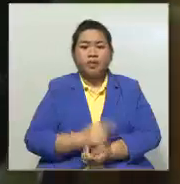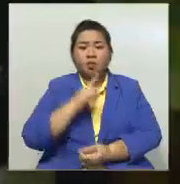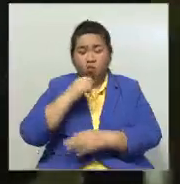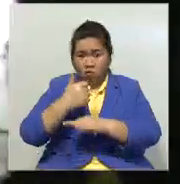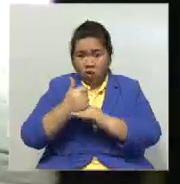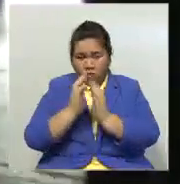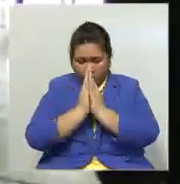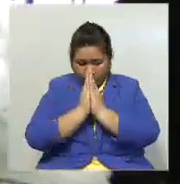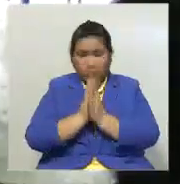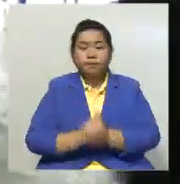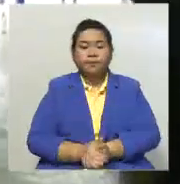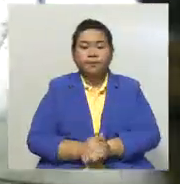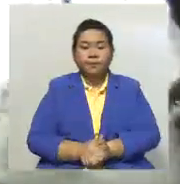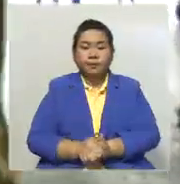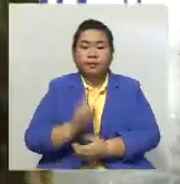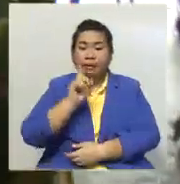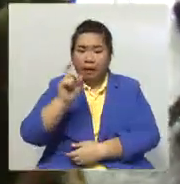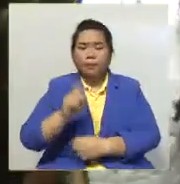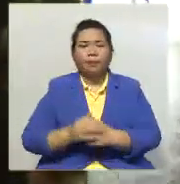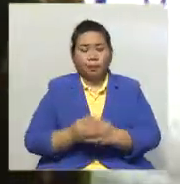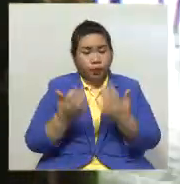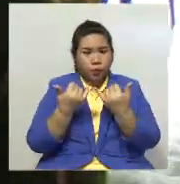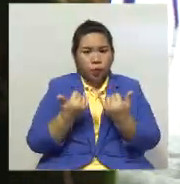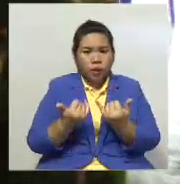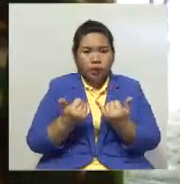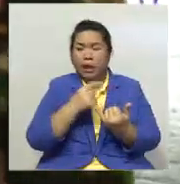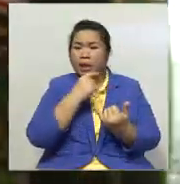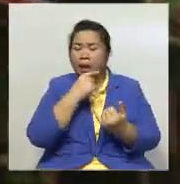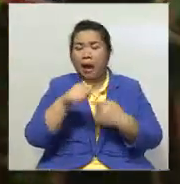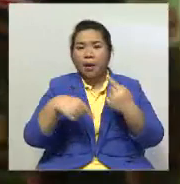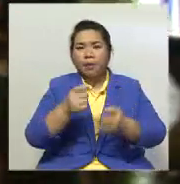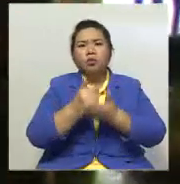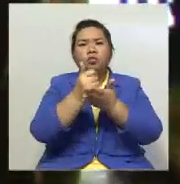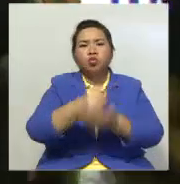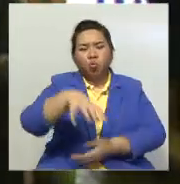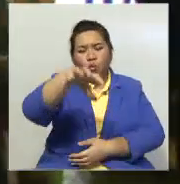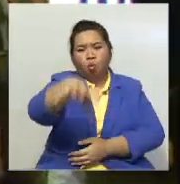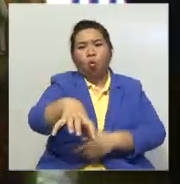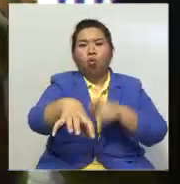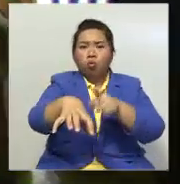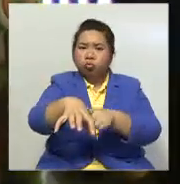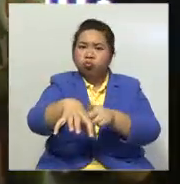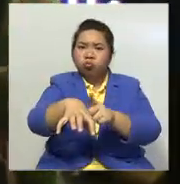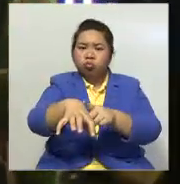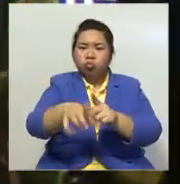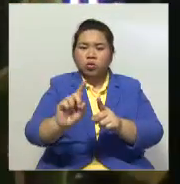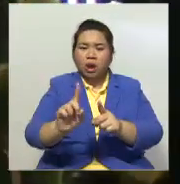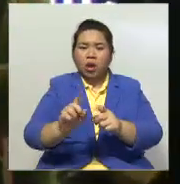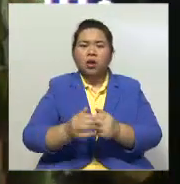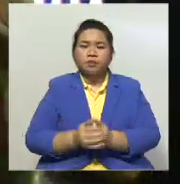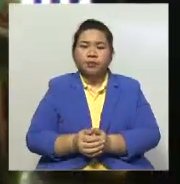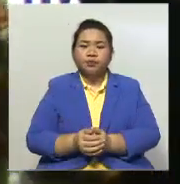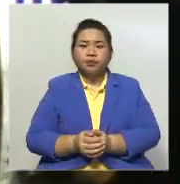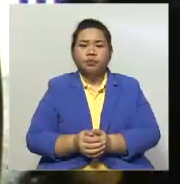ค่ะค่ะอยากจะสอบถามถึงเรื่องของวันนี้ค่ะการเดินทางเข้าไปช่วยเหลือชาวบ้านที่เกาะเสด็จกับหลวงม่องท้าเส้นทางมันเป็นยังไงบ้